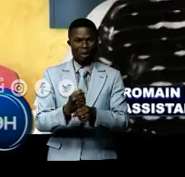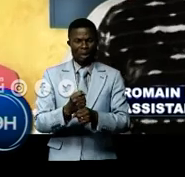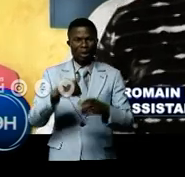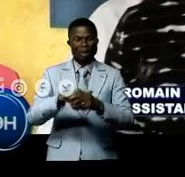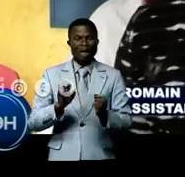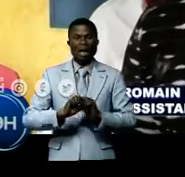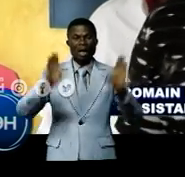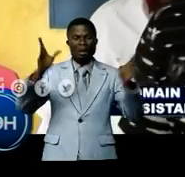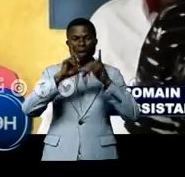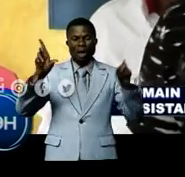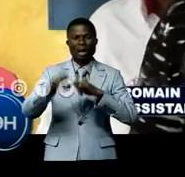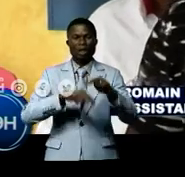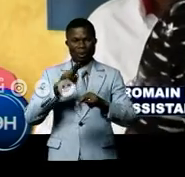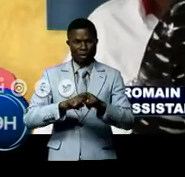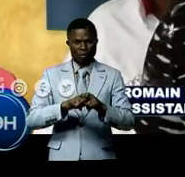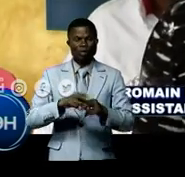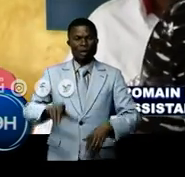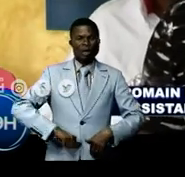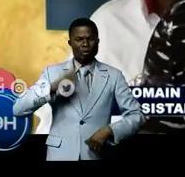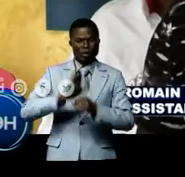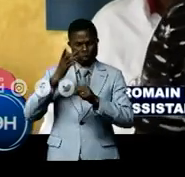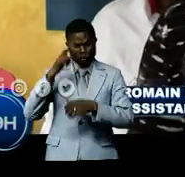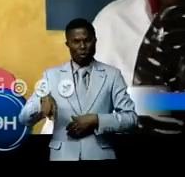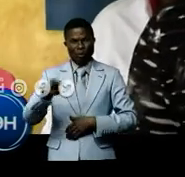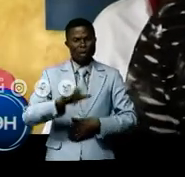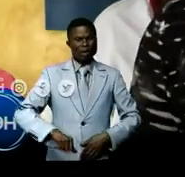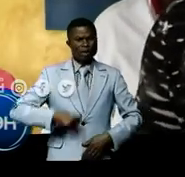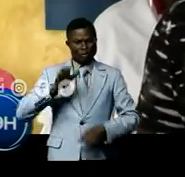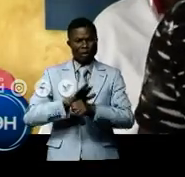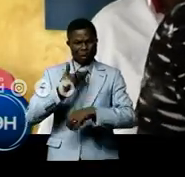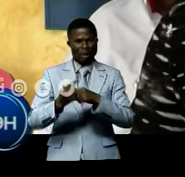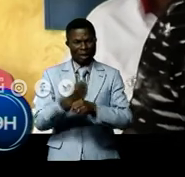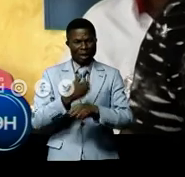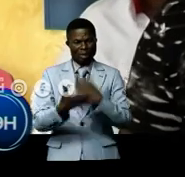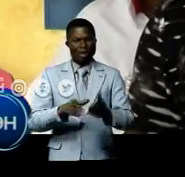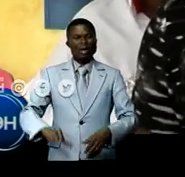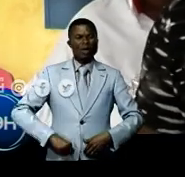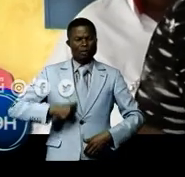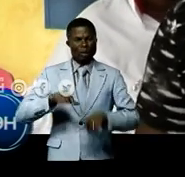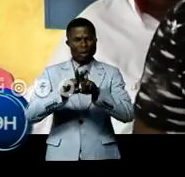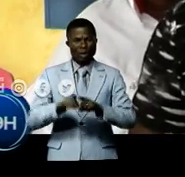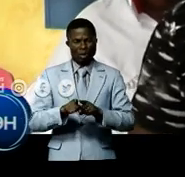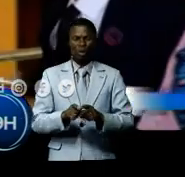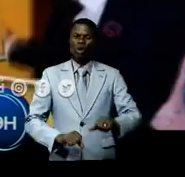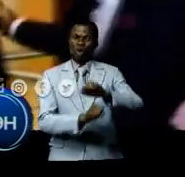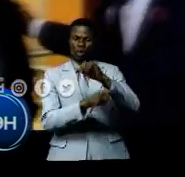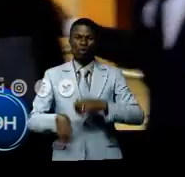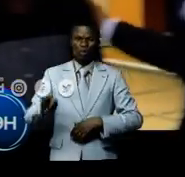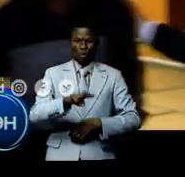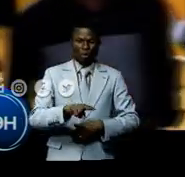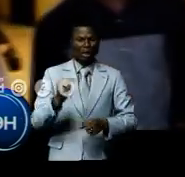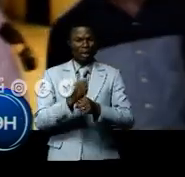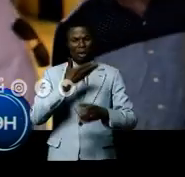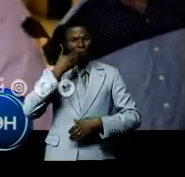vos émissions de langue nationale. Il est fier de vous. Il est fier de ce que vous faites. Il est fier de vous accompagner. Les bonnes